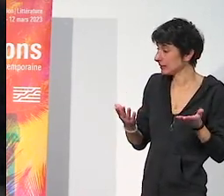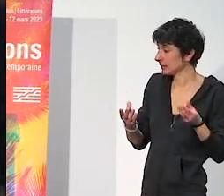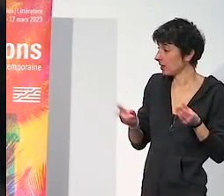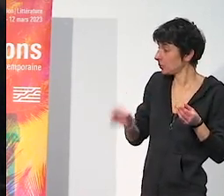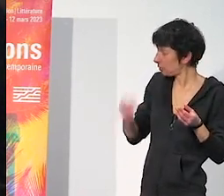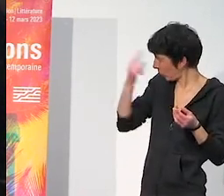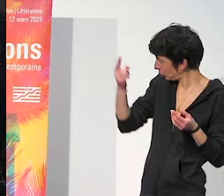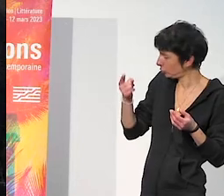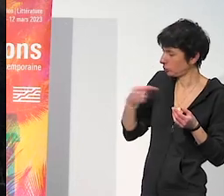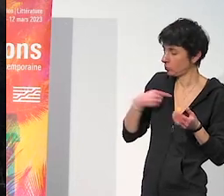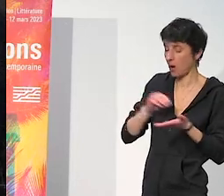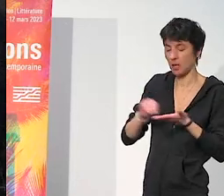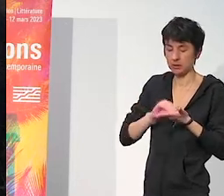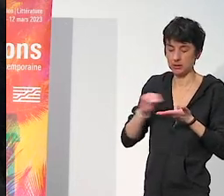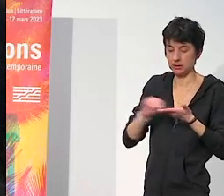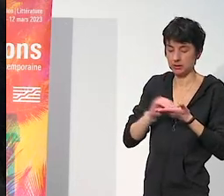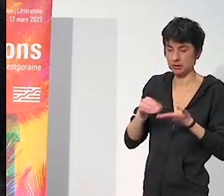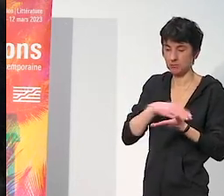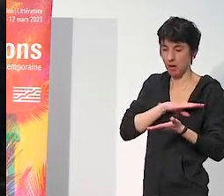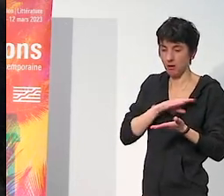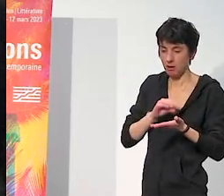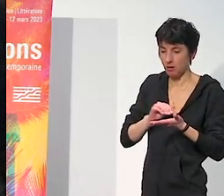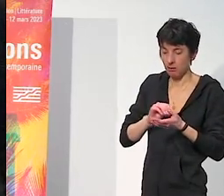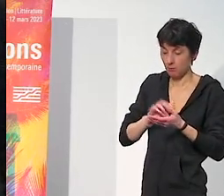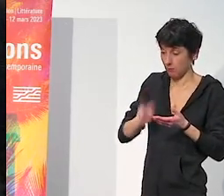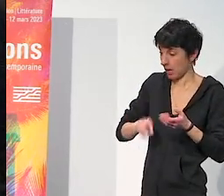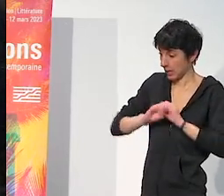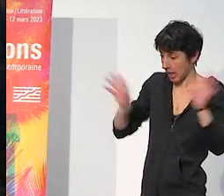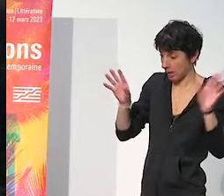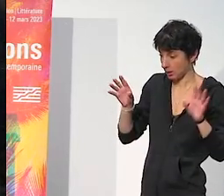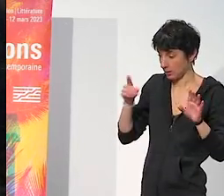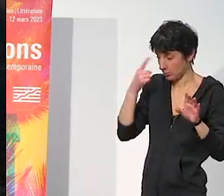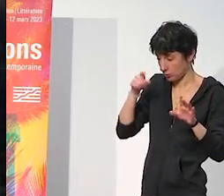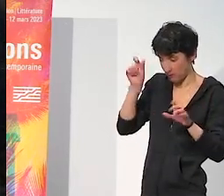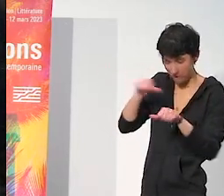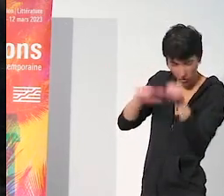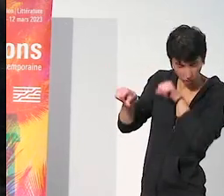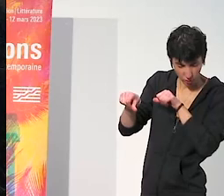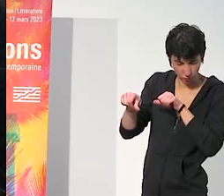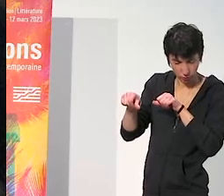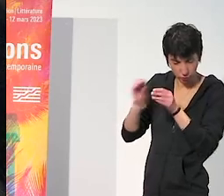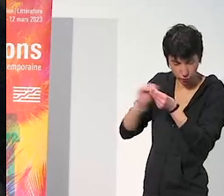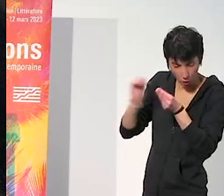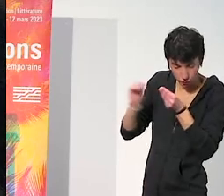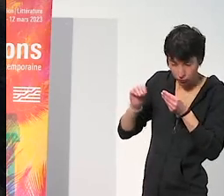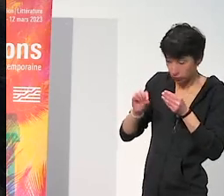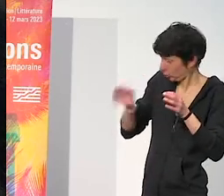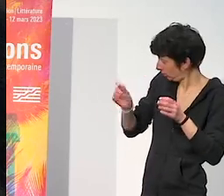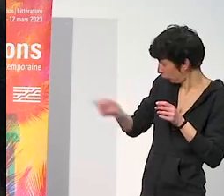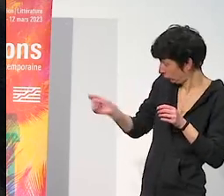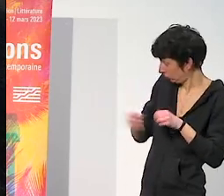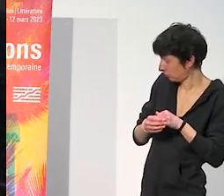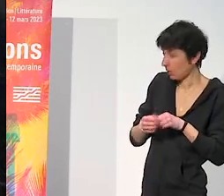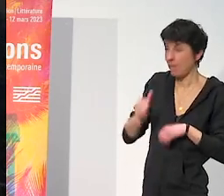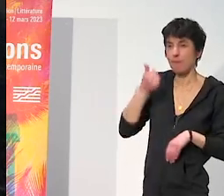Oui, je pense que j'ai écrit clairement pour venger quelque chose. Oui, oui, bien sûr. Mon